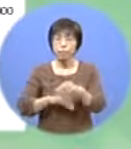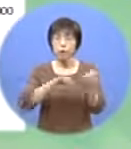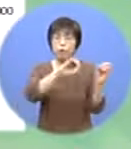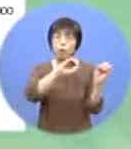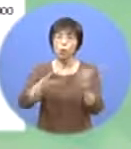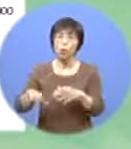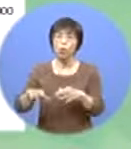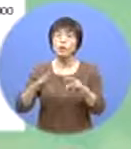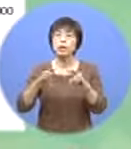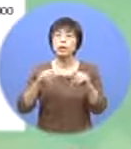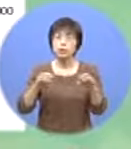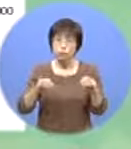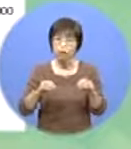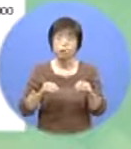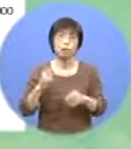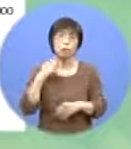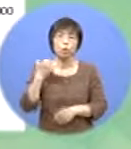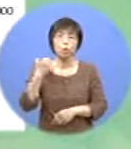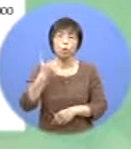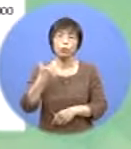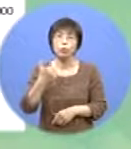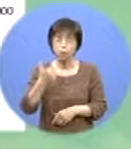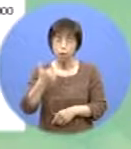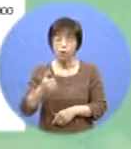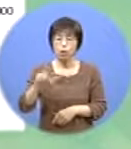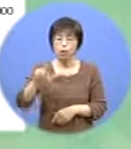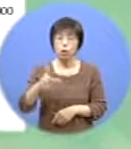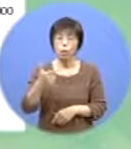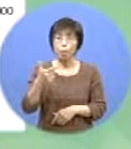作放棄地については昭和50年の